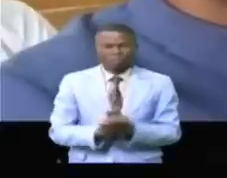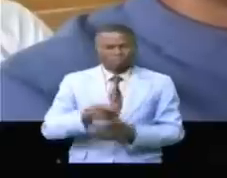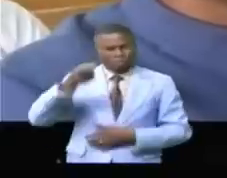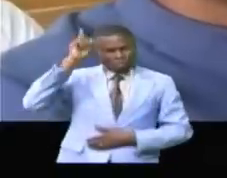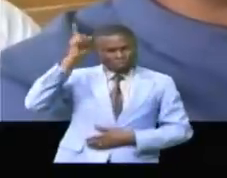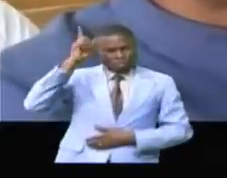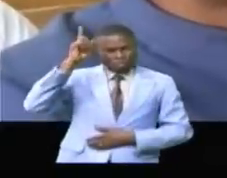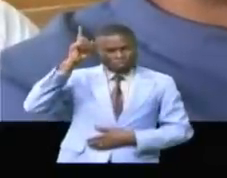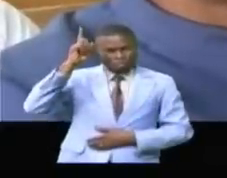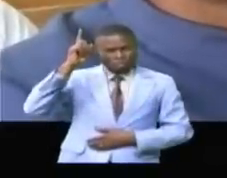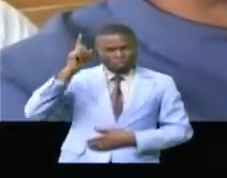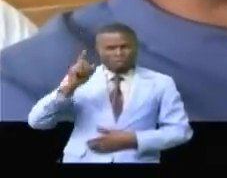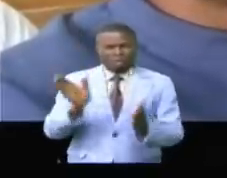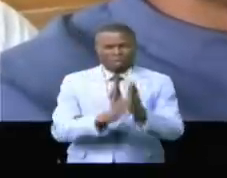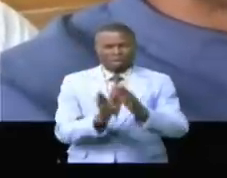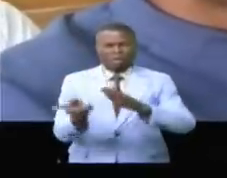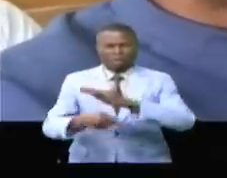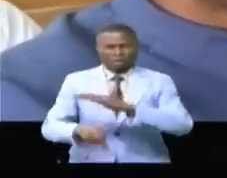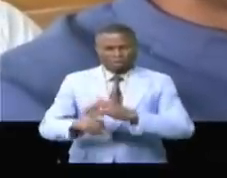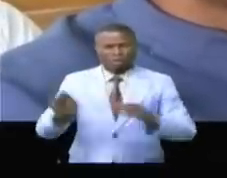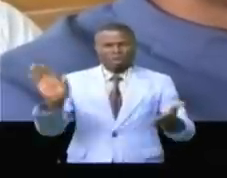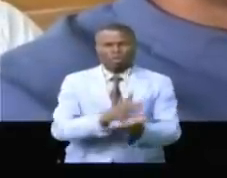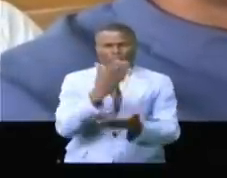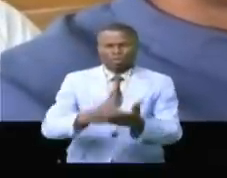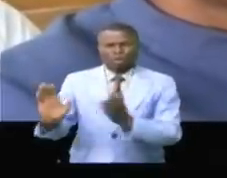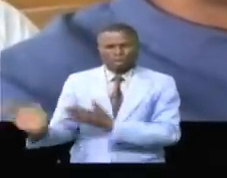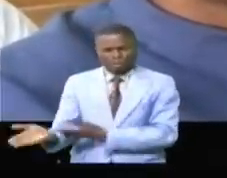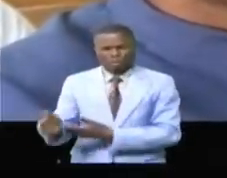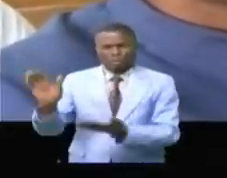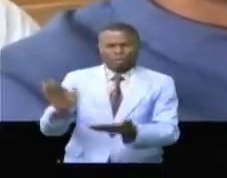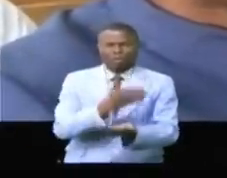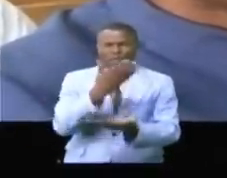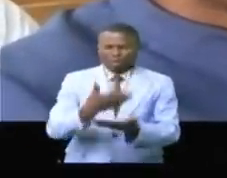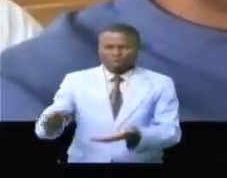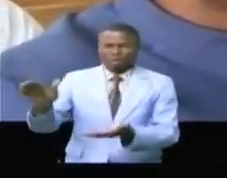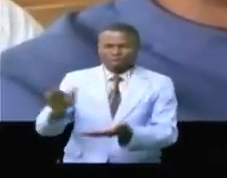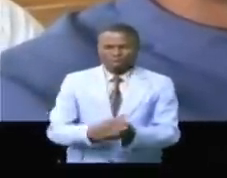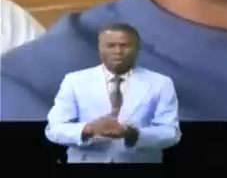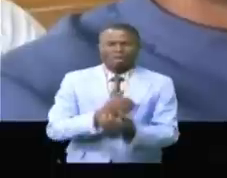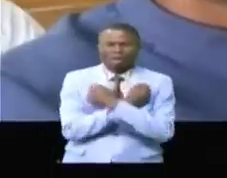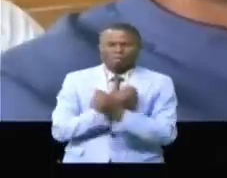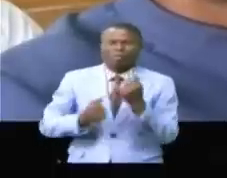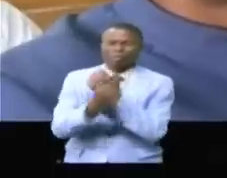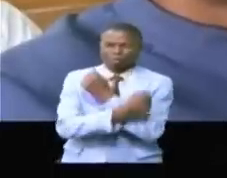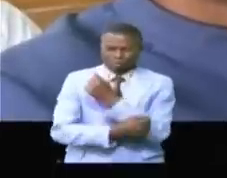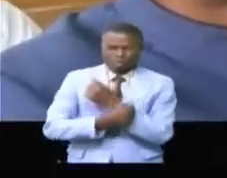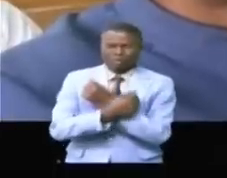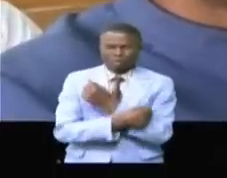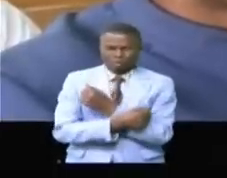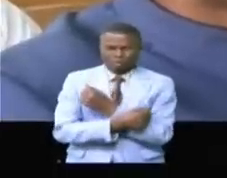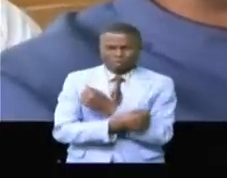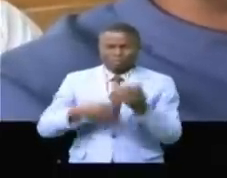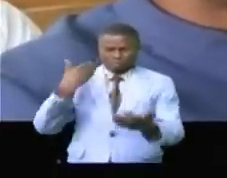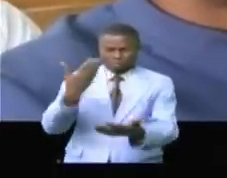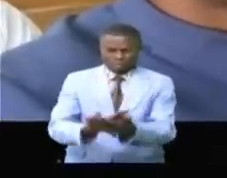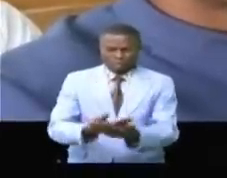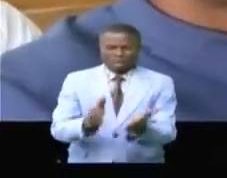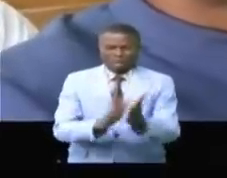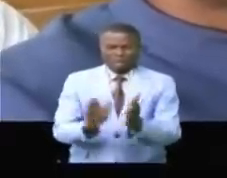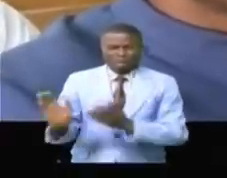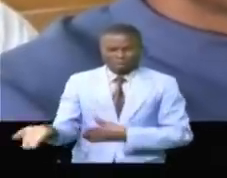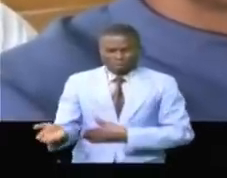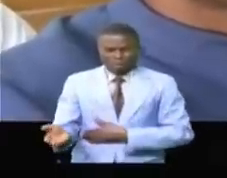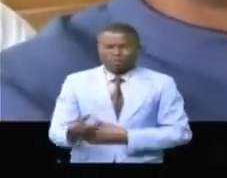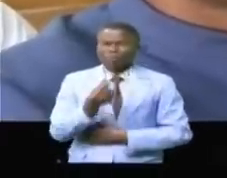encore à l'école primaire, nous chantions chaque matin des chansons patriotiques. Quand vous arrivez le matin et